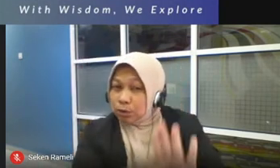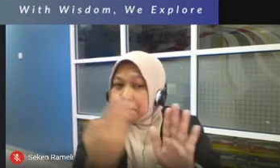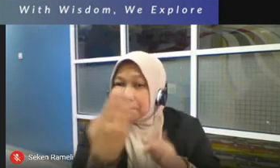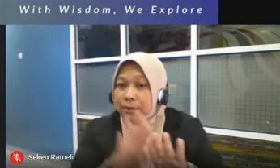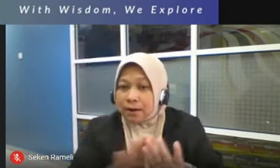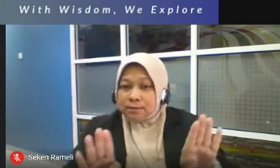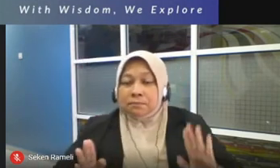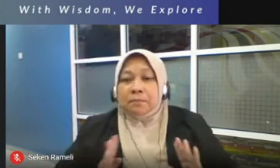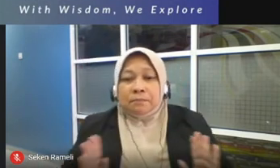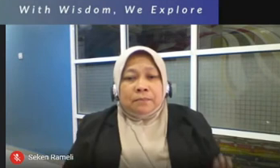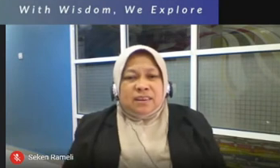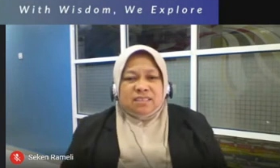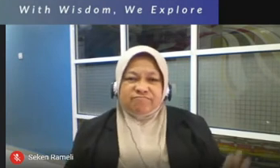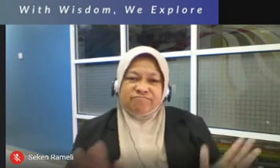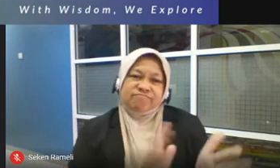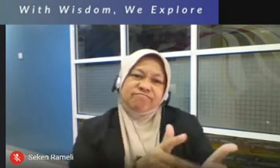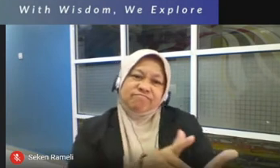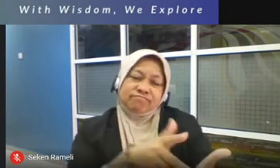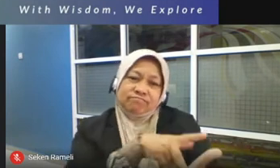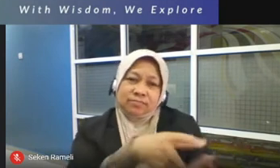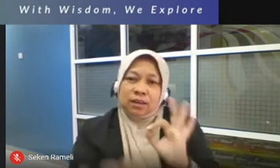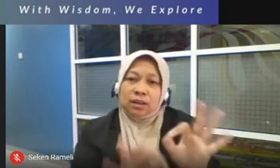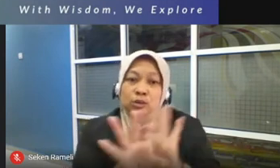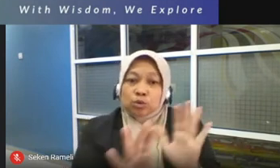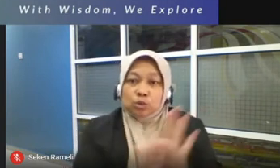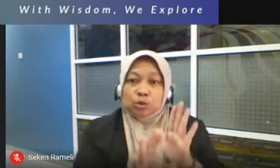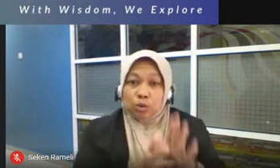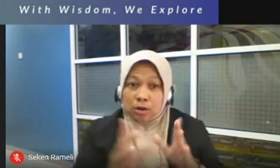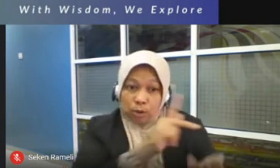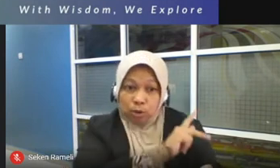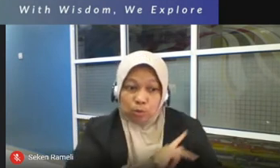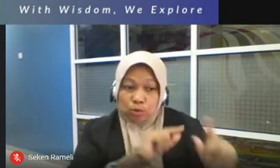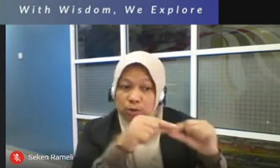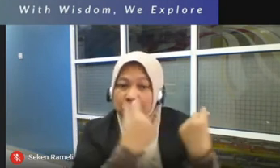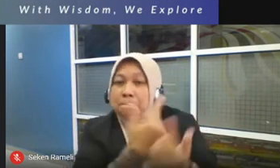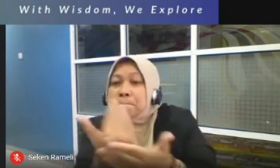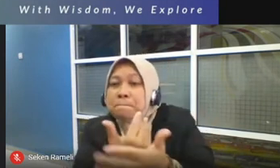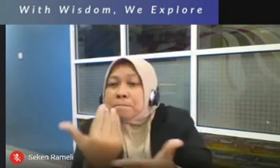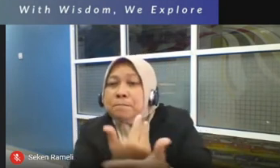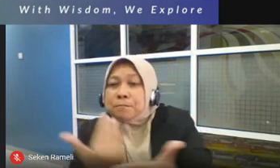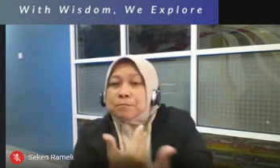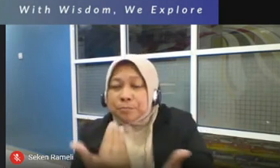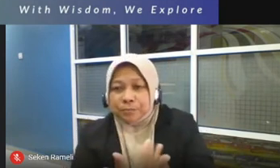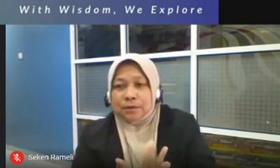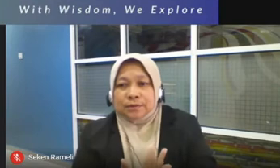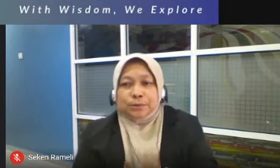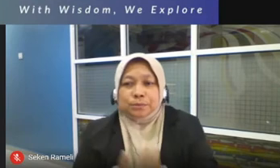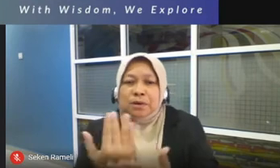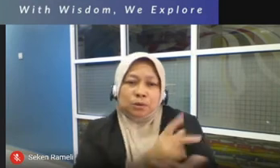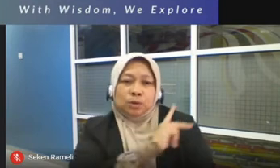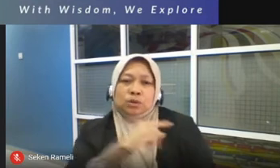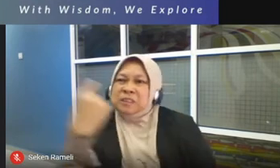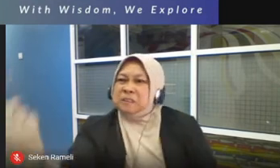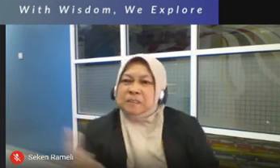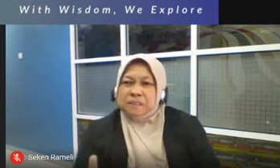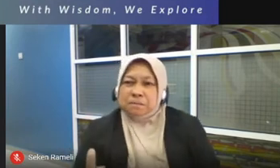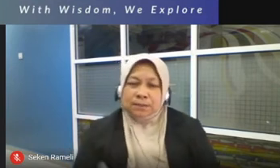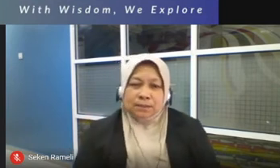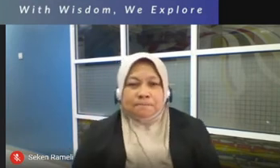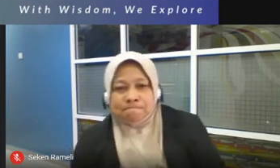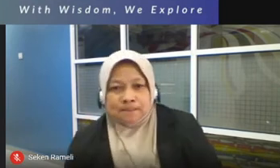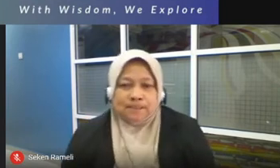badan yang lemah sekiranya anda sebagai seorang ketua kumpulan yang baru. Jadi sebagai seorang ketua, kena power